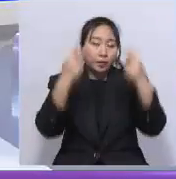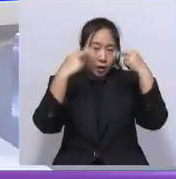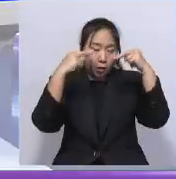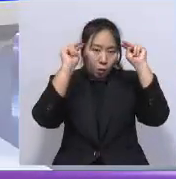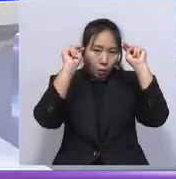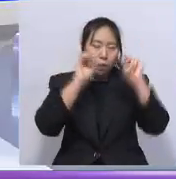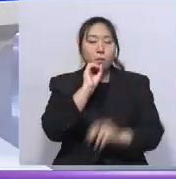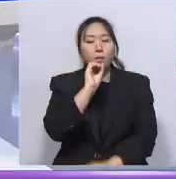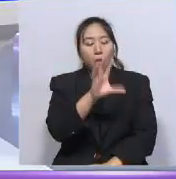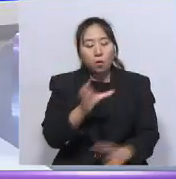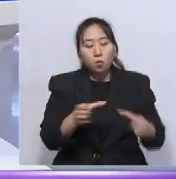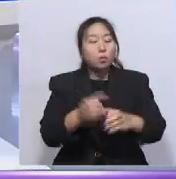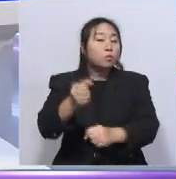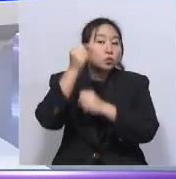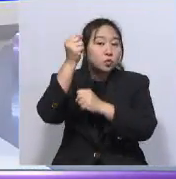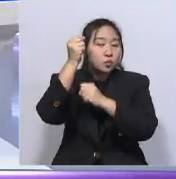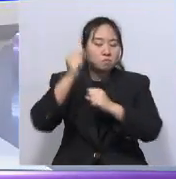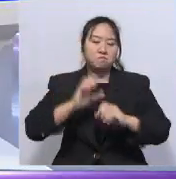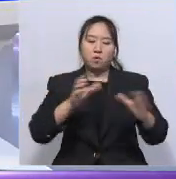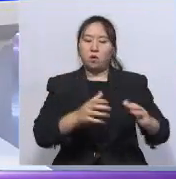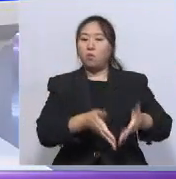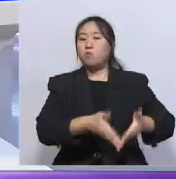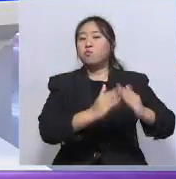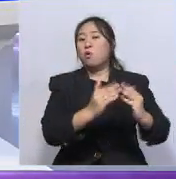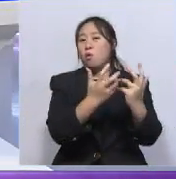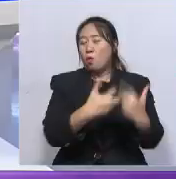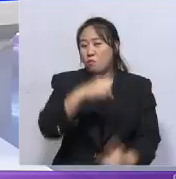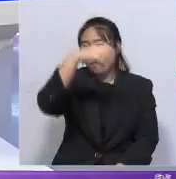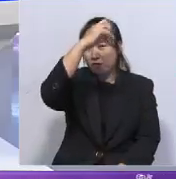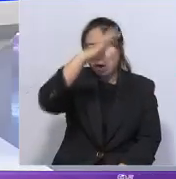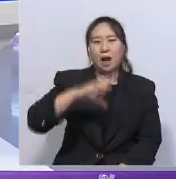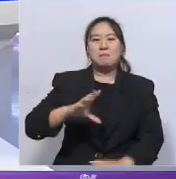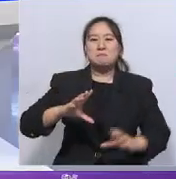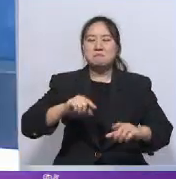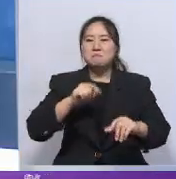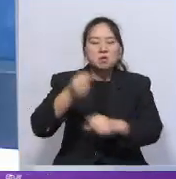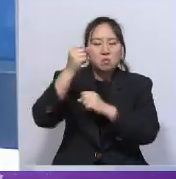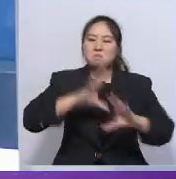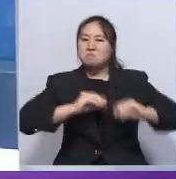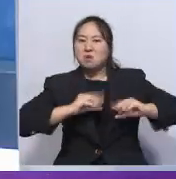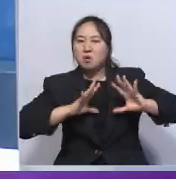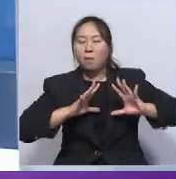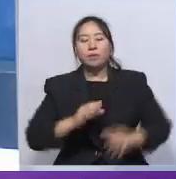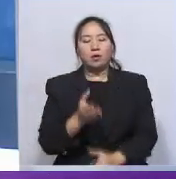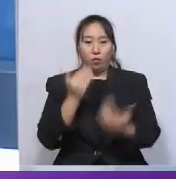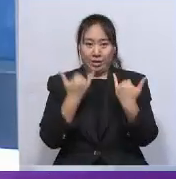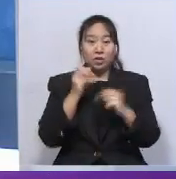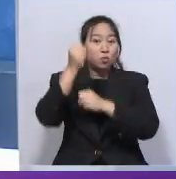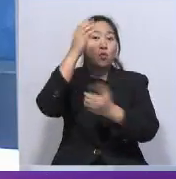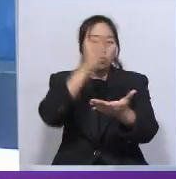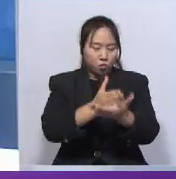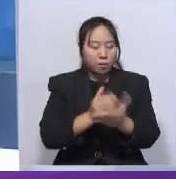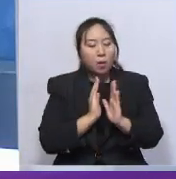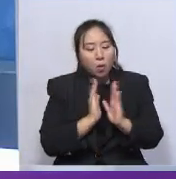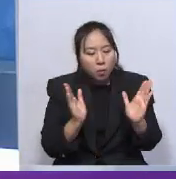ทางด้านนายกรัฐมนตรีก็ขอบคุณกลุ่มผู้ชุมนุมคัดค้านโรงไฟฟ้าถ่านหินเทพาที่ยุติการชุมนุมหลังจากที่รัฐบาลรับข้อเสนอมาทบทวนพิจ